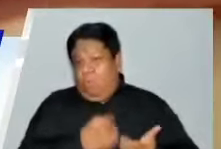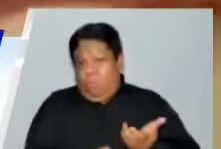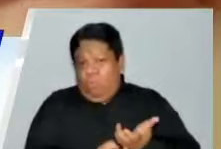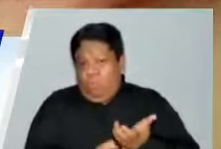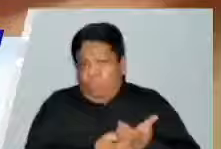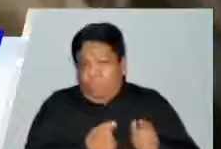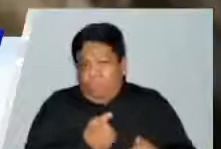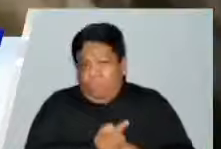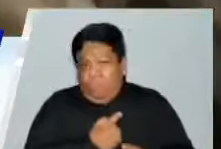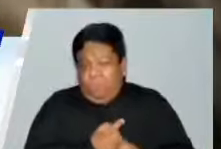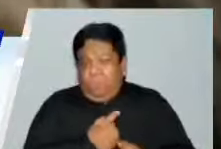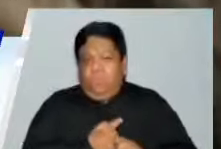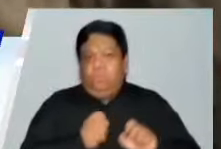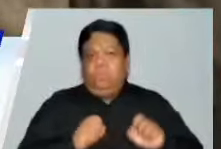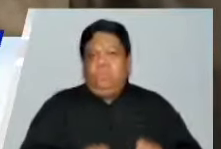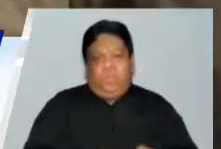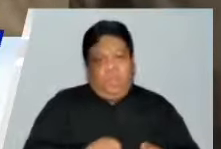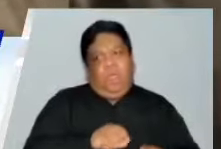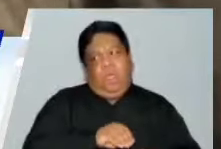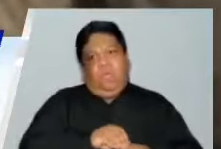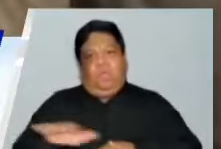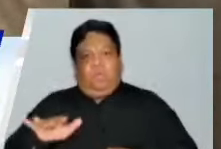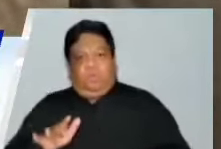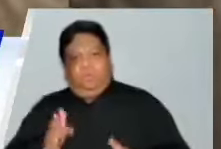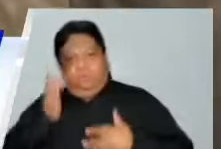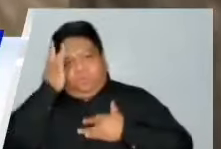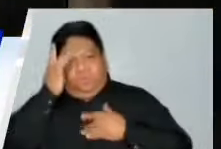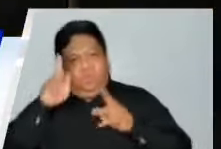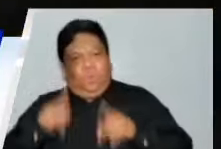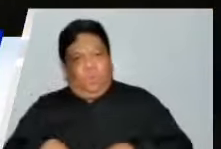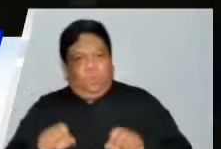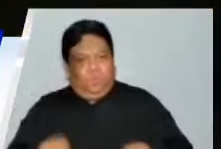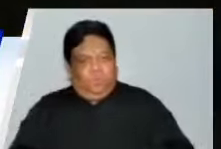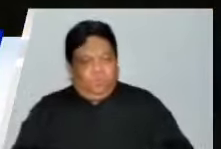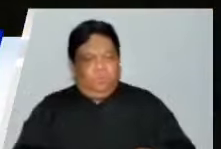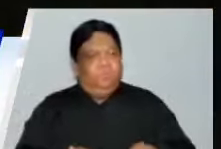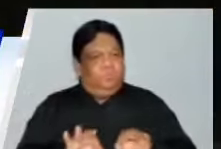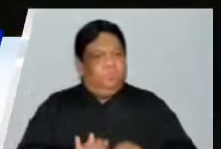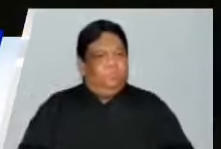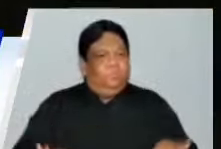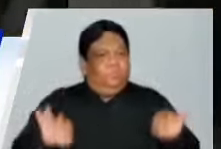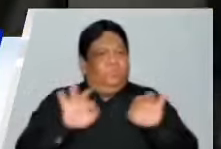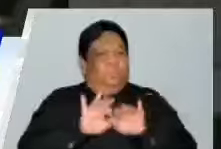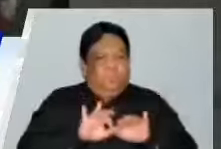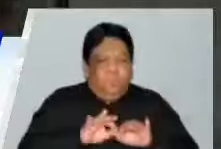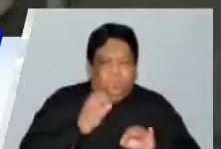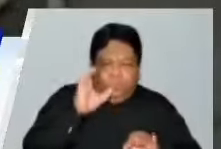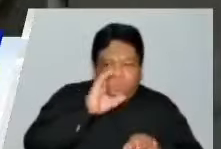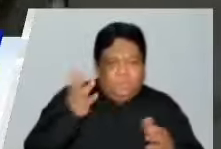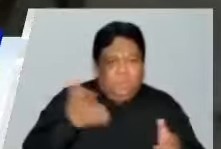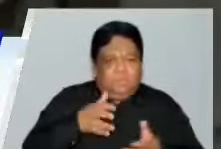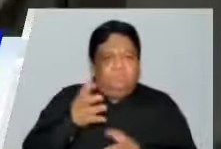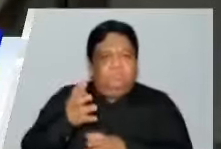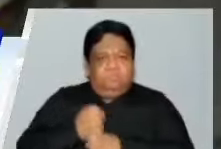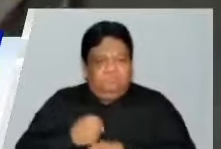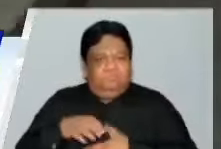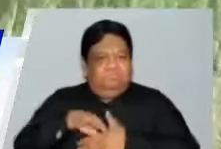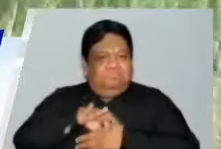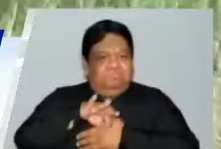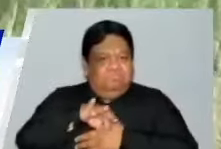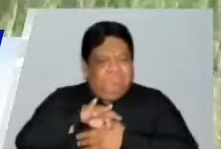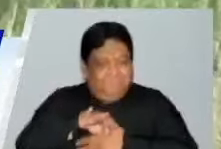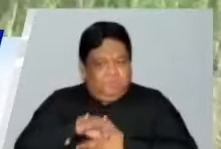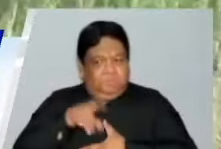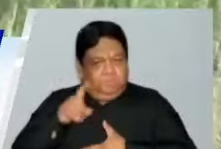pwedeng lumipat sa tao ang virus. Mahalaga rin ang pagpili ng pagkukunan ng karne na dapat ay may tatak na nasuri ng